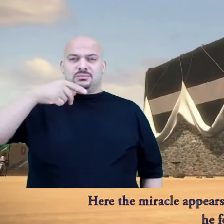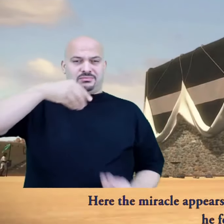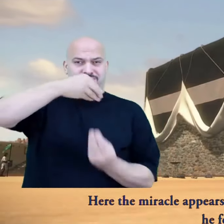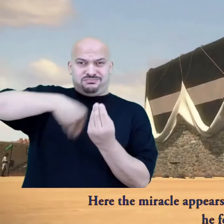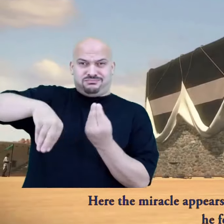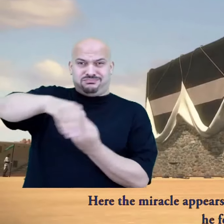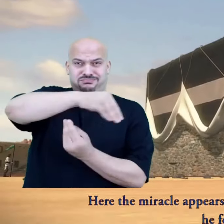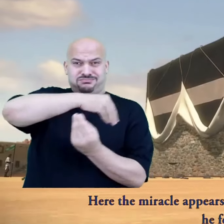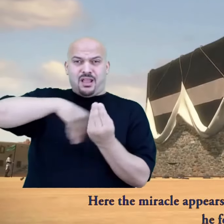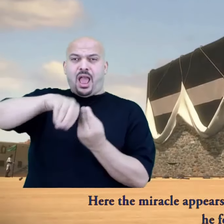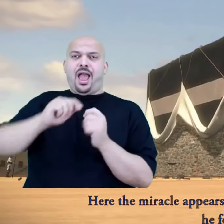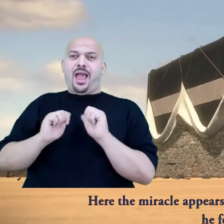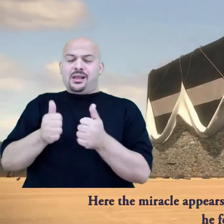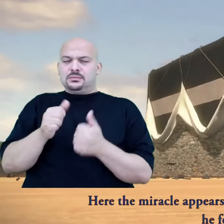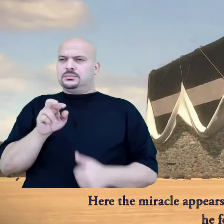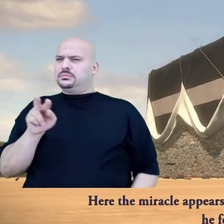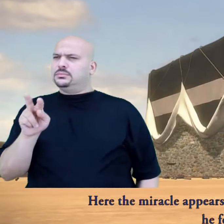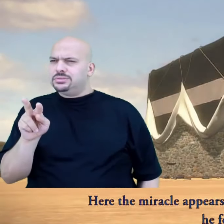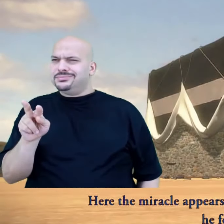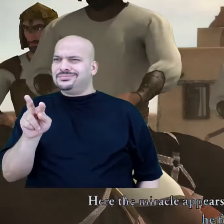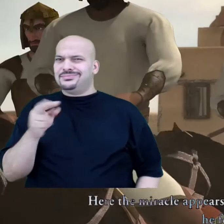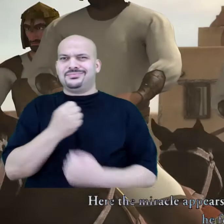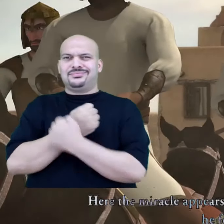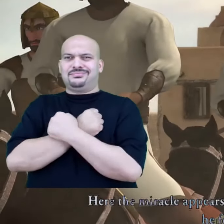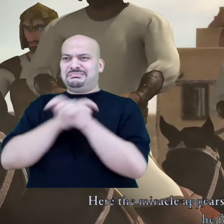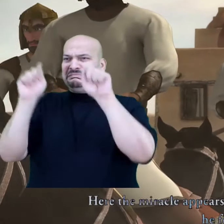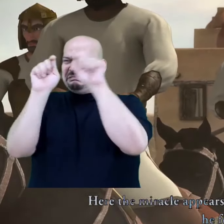أثناء الطواف وقد وجد